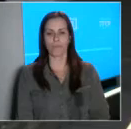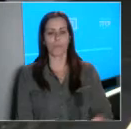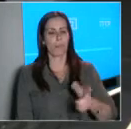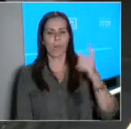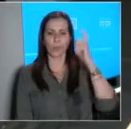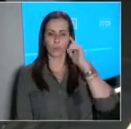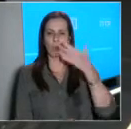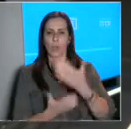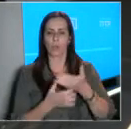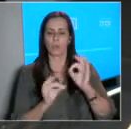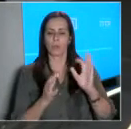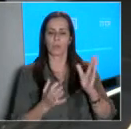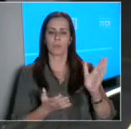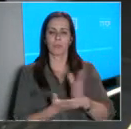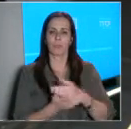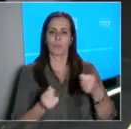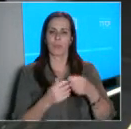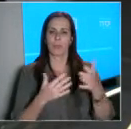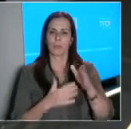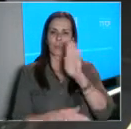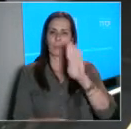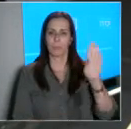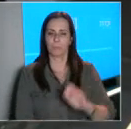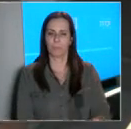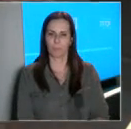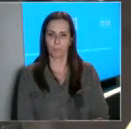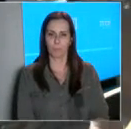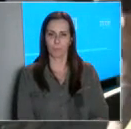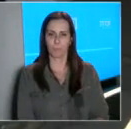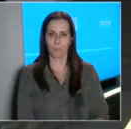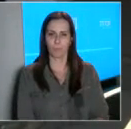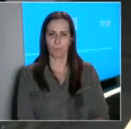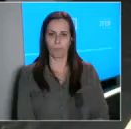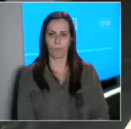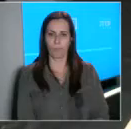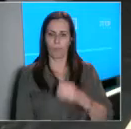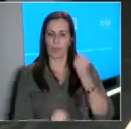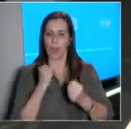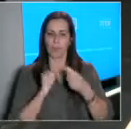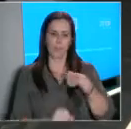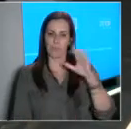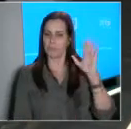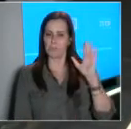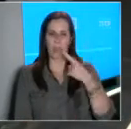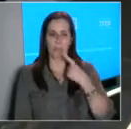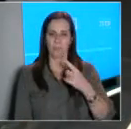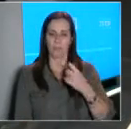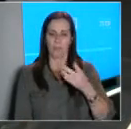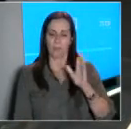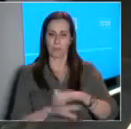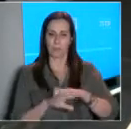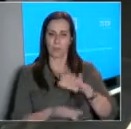מה אתה חושב מנדלבליט יחליט לגבי השימוע של נתניהו? קשה לי להחליט.